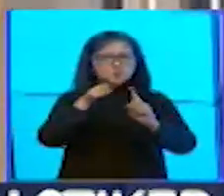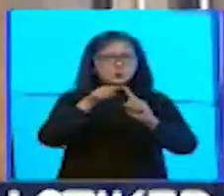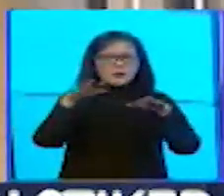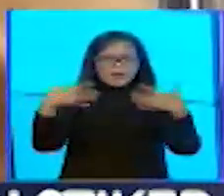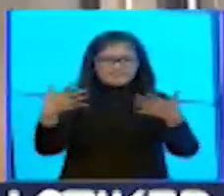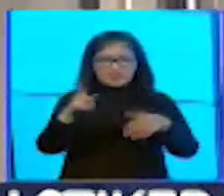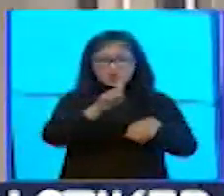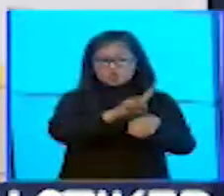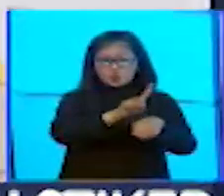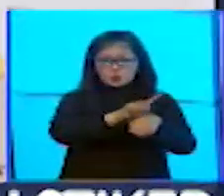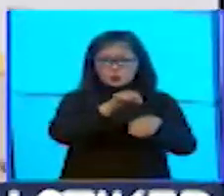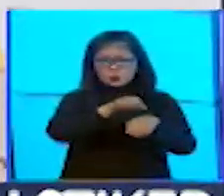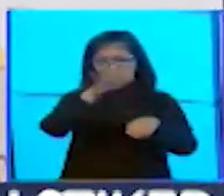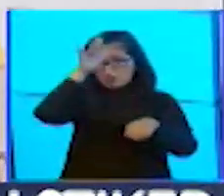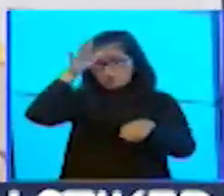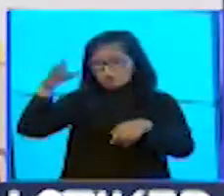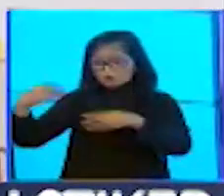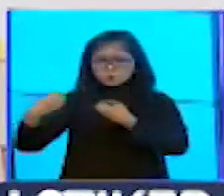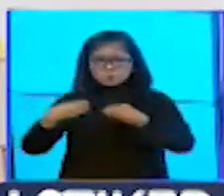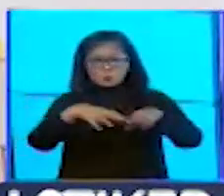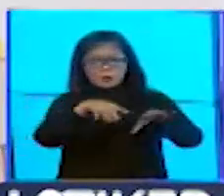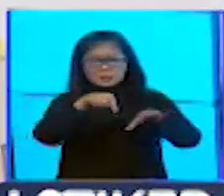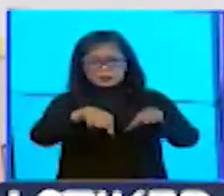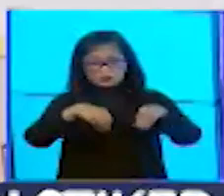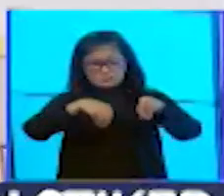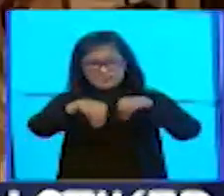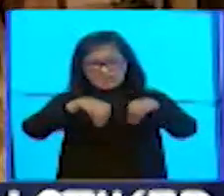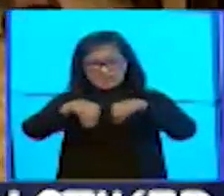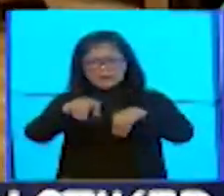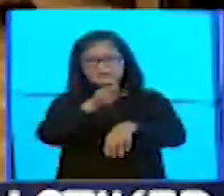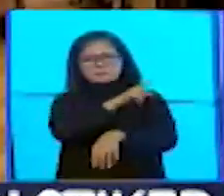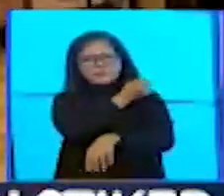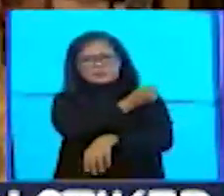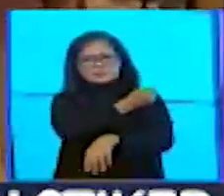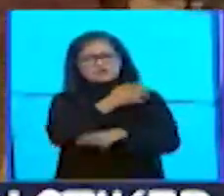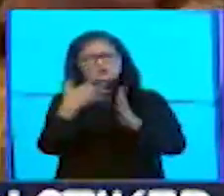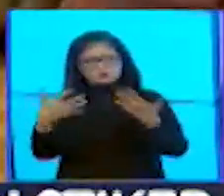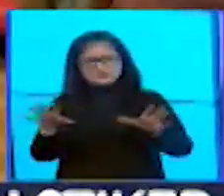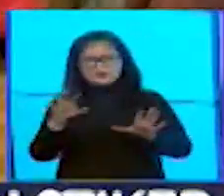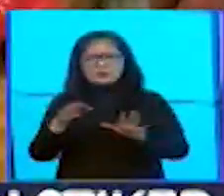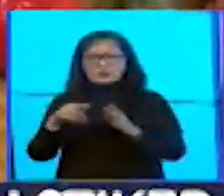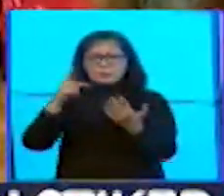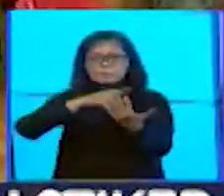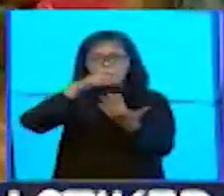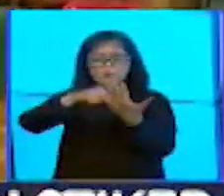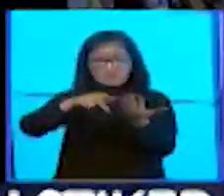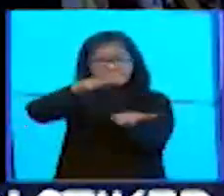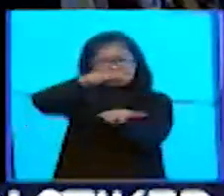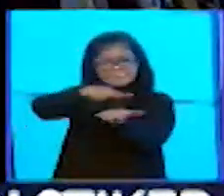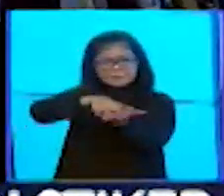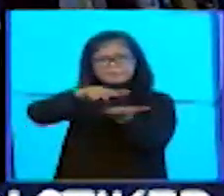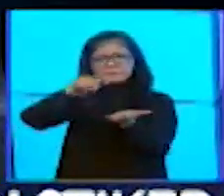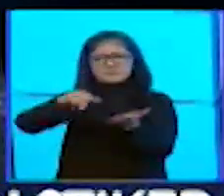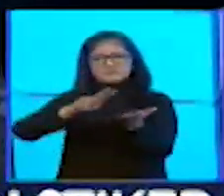para kios pedagang yang sudah dilakukan proses vaksinasi. Di mana keputusan ini atau program ini diperuntukkan agar memberikan